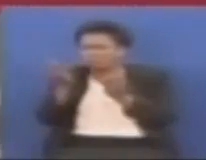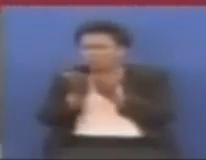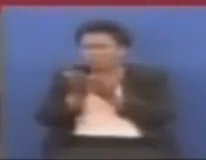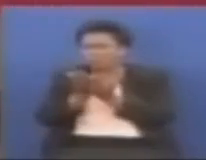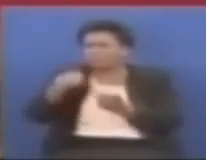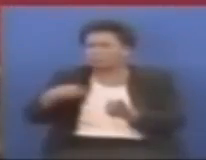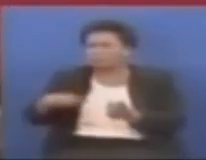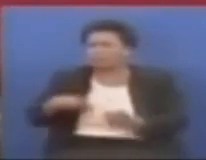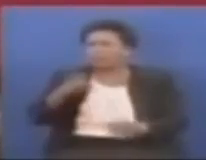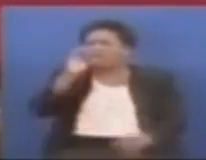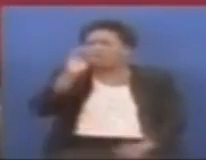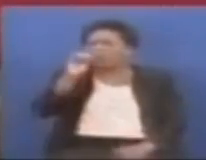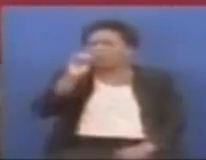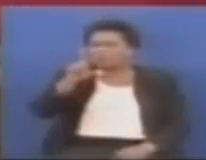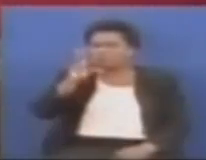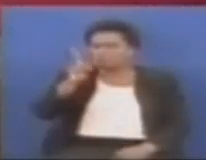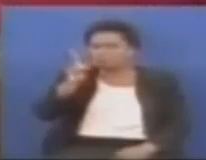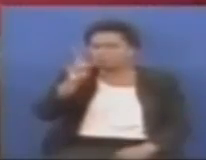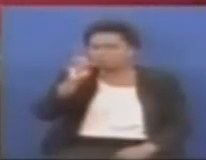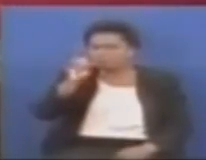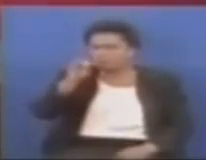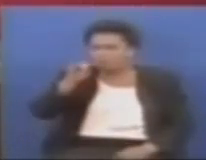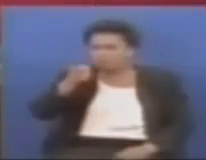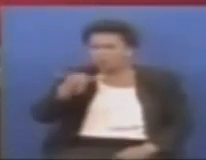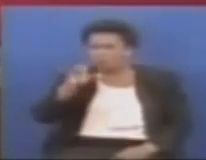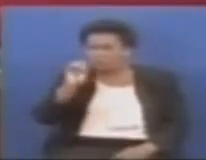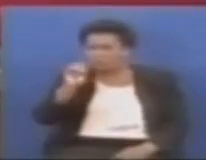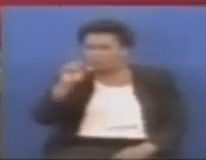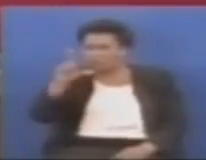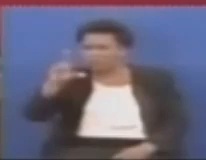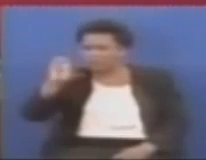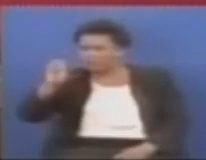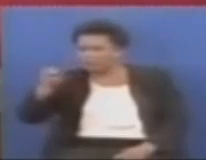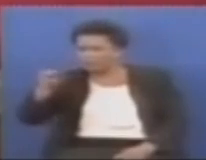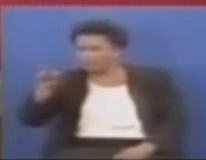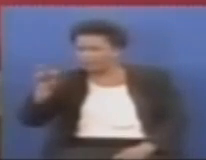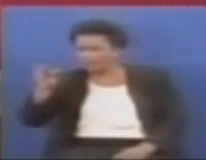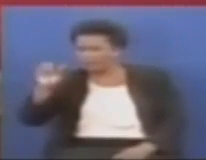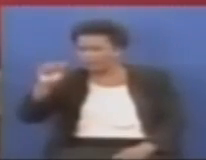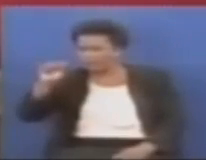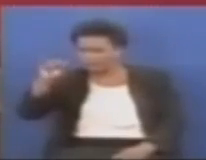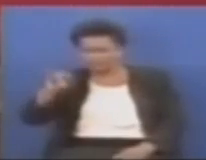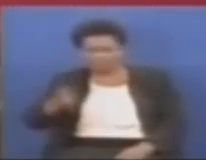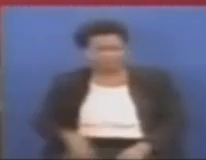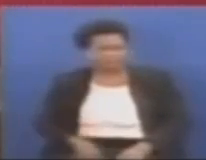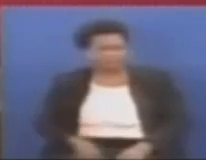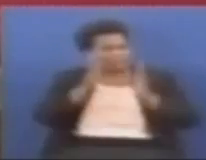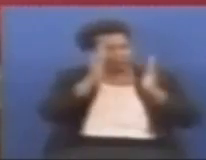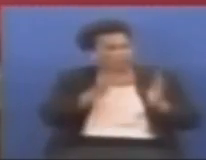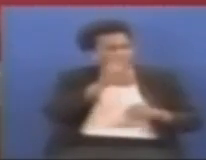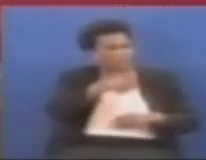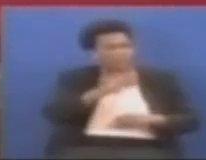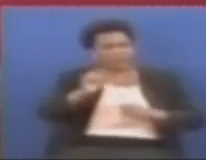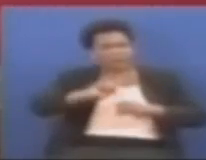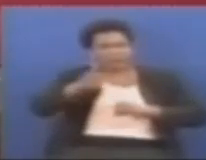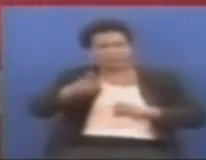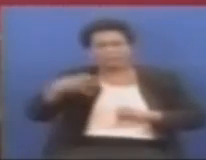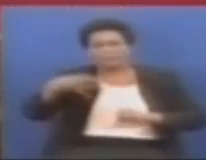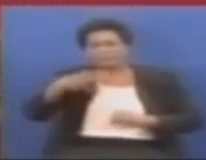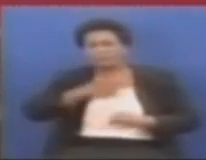sana la mamba katika maeneo yetu mengi, mamba, boko na wanyama wengine